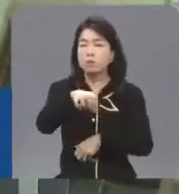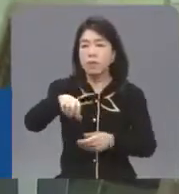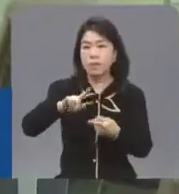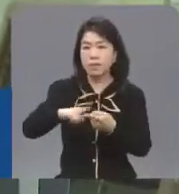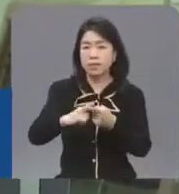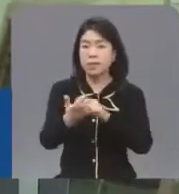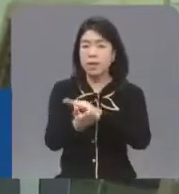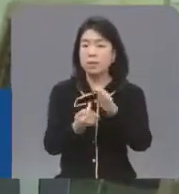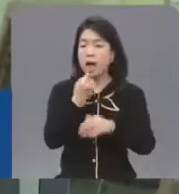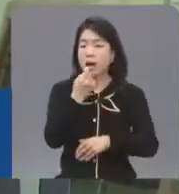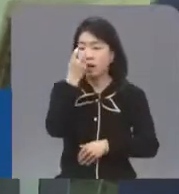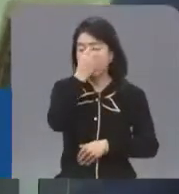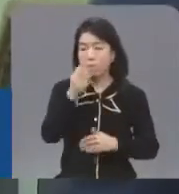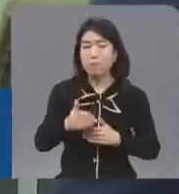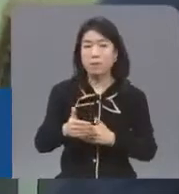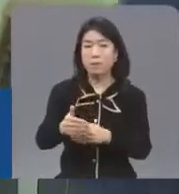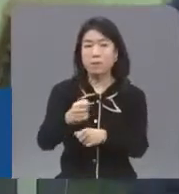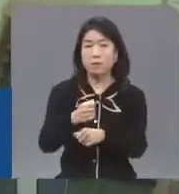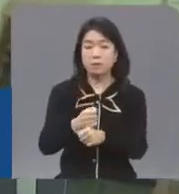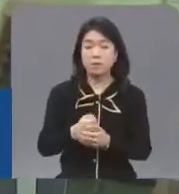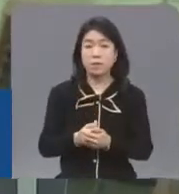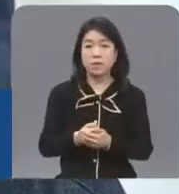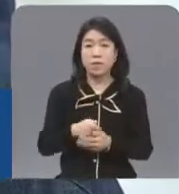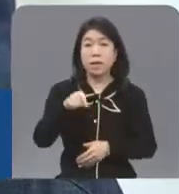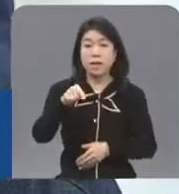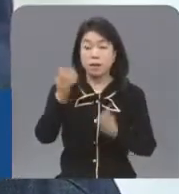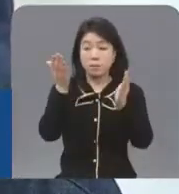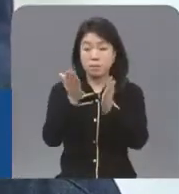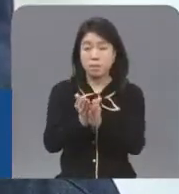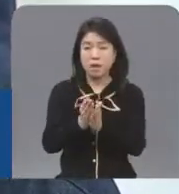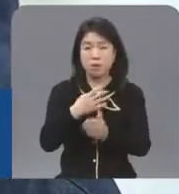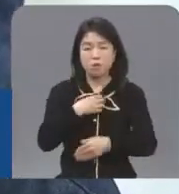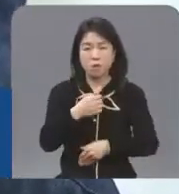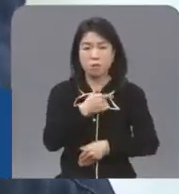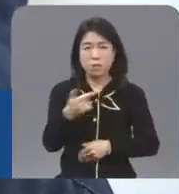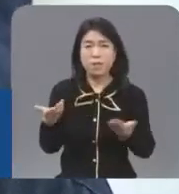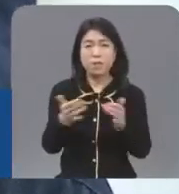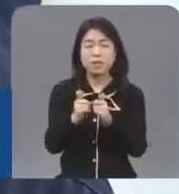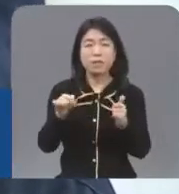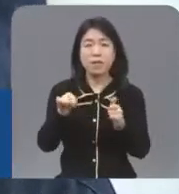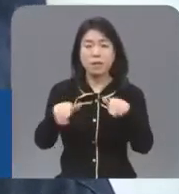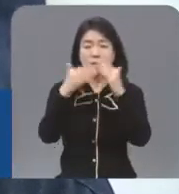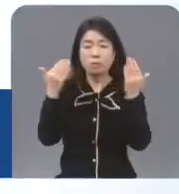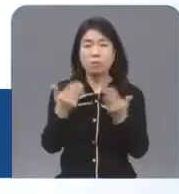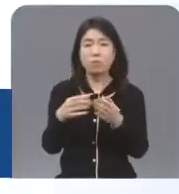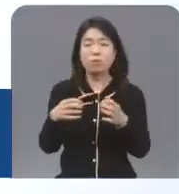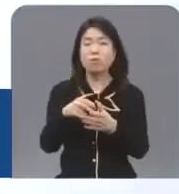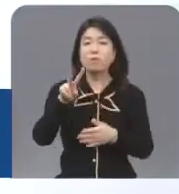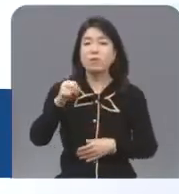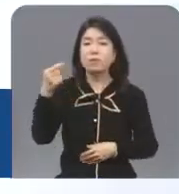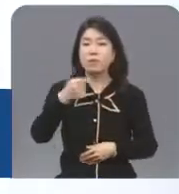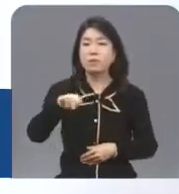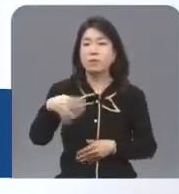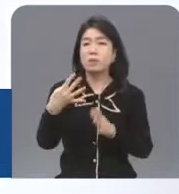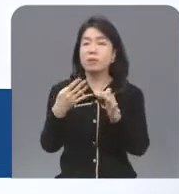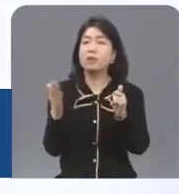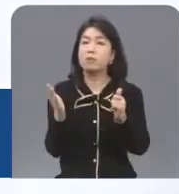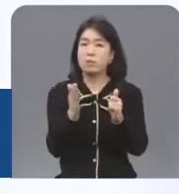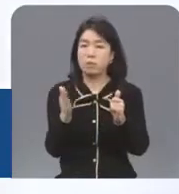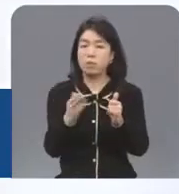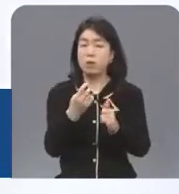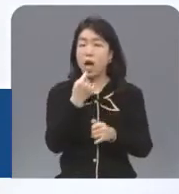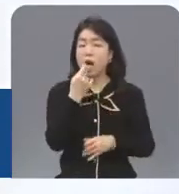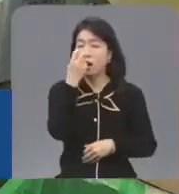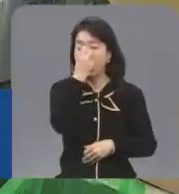대상으로 선제검사를 실시합니다. 해당되는 감염 취약시설 종사자는 모두 2만 1,400여 명으로